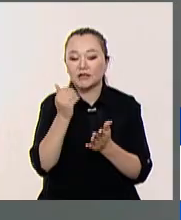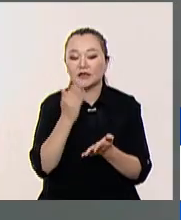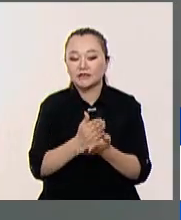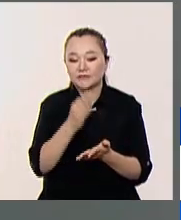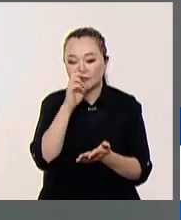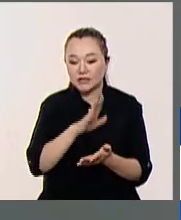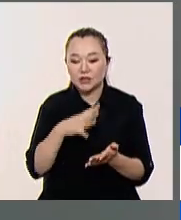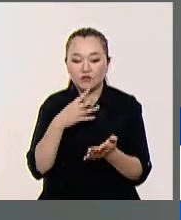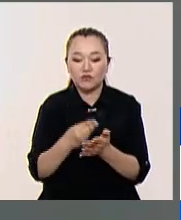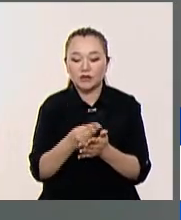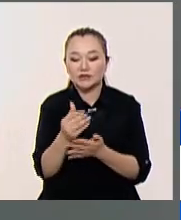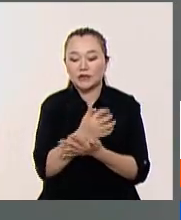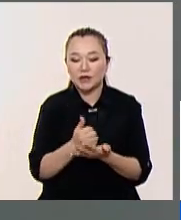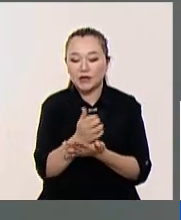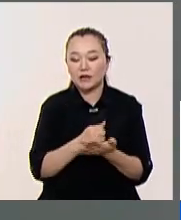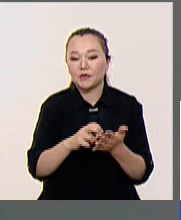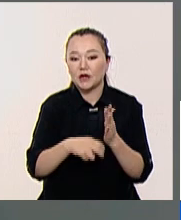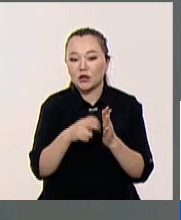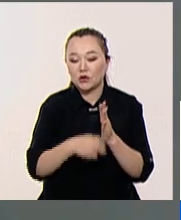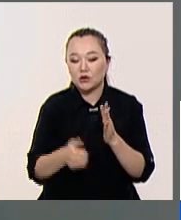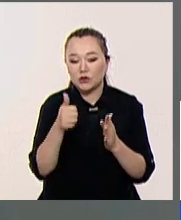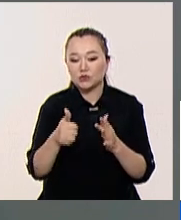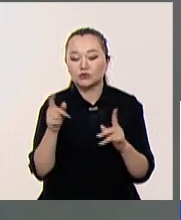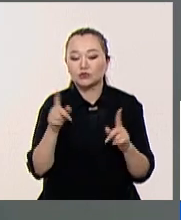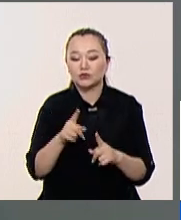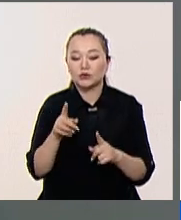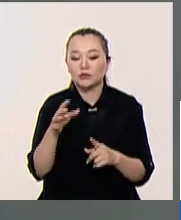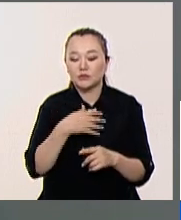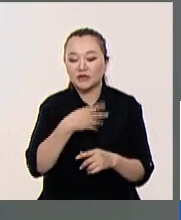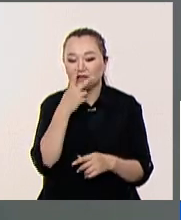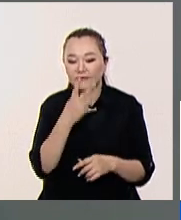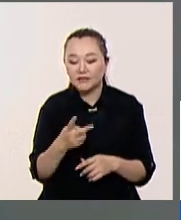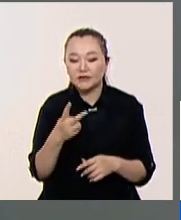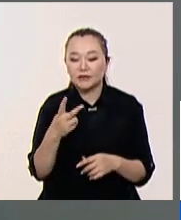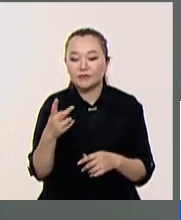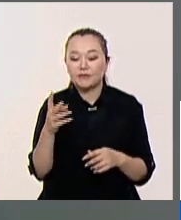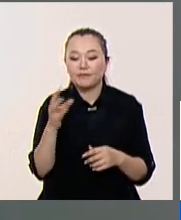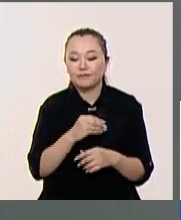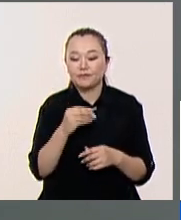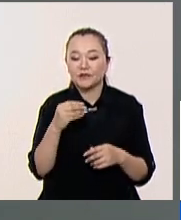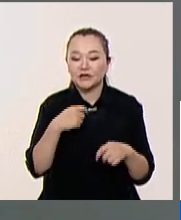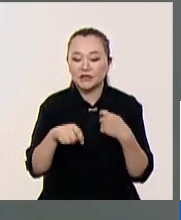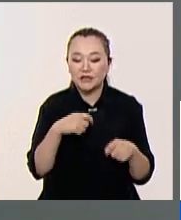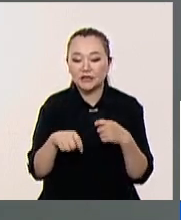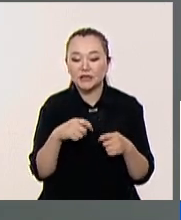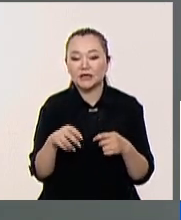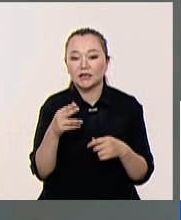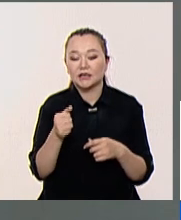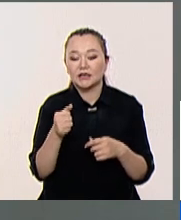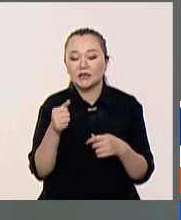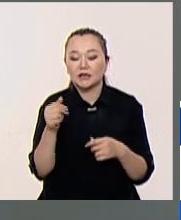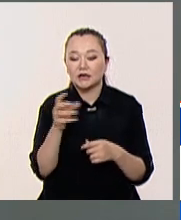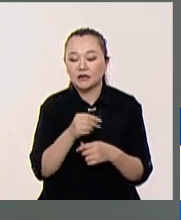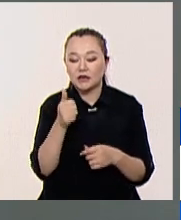имеются. Собираемость налогов, да, хорошая. Что, ну, мы видим, что на международном рынке, да, там цена нефти